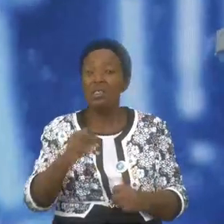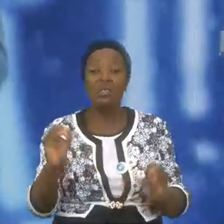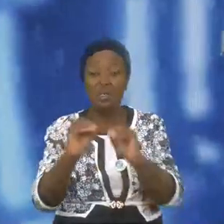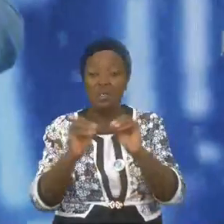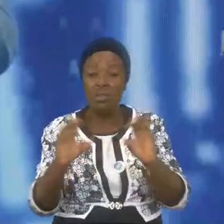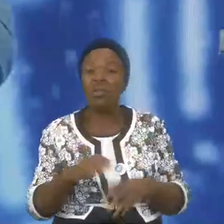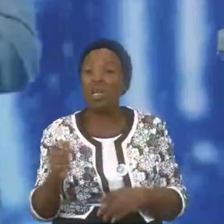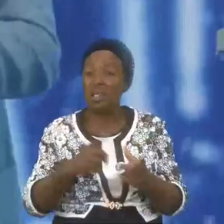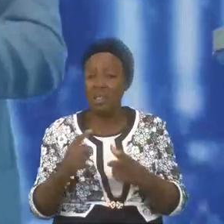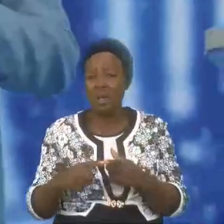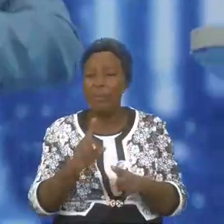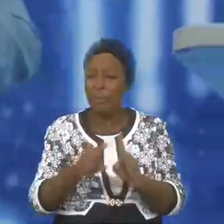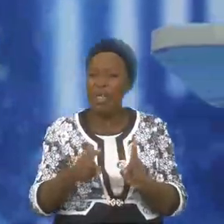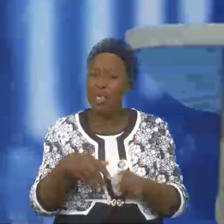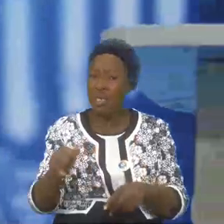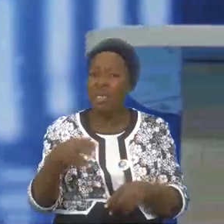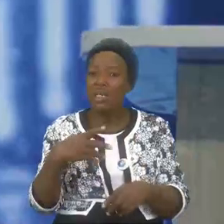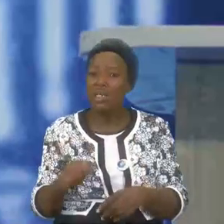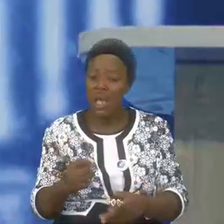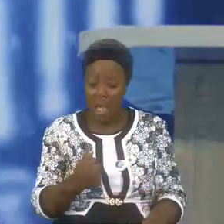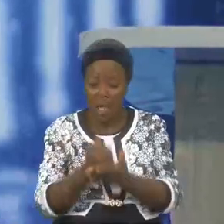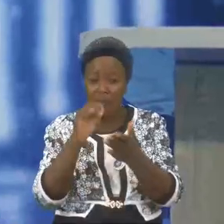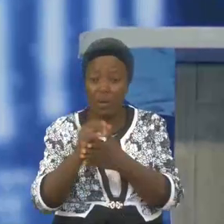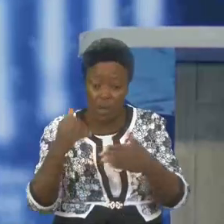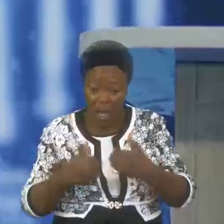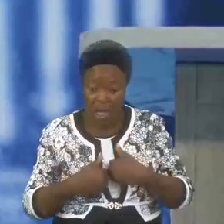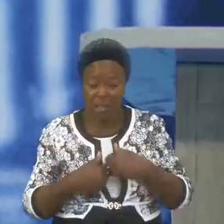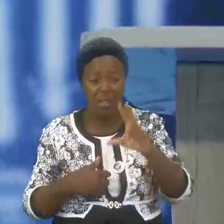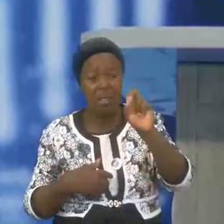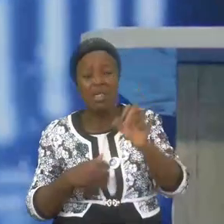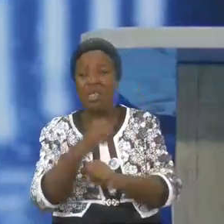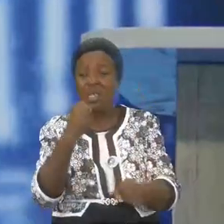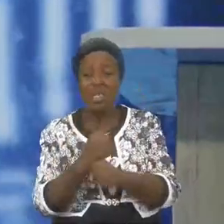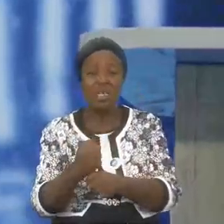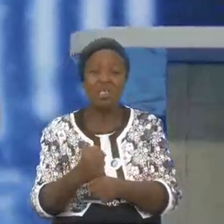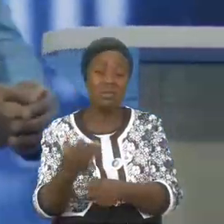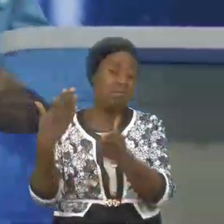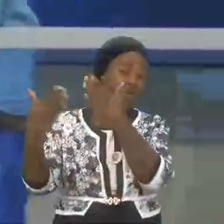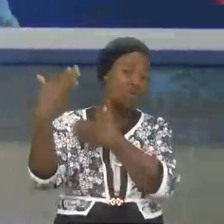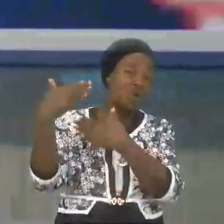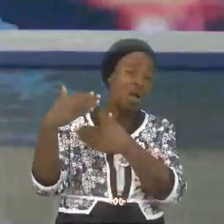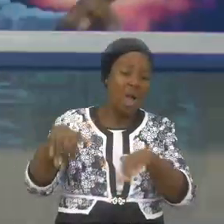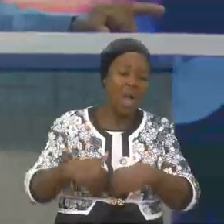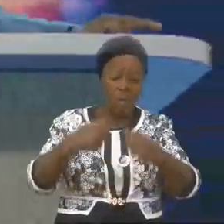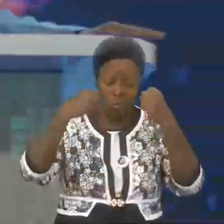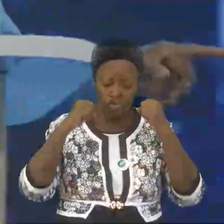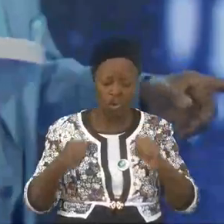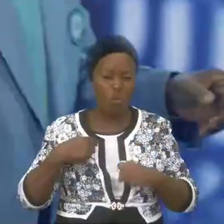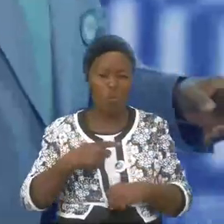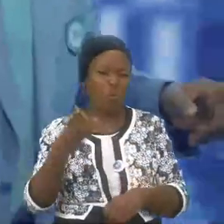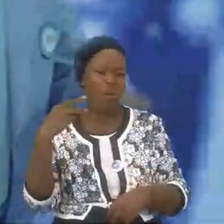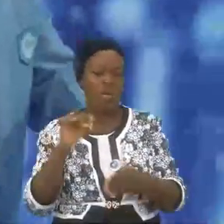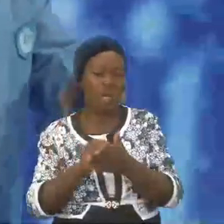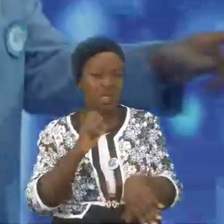ce soit l'aide de 30 ans. Oh, nous étions forts. Nous étions